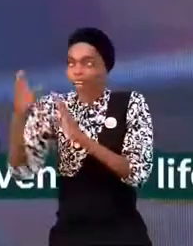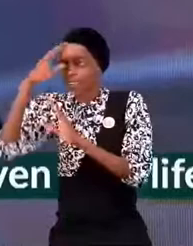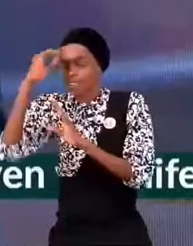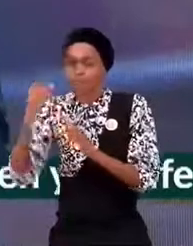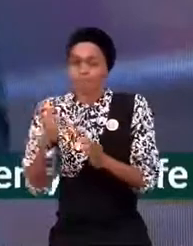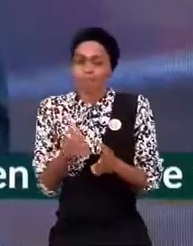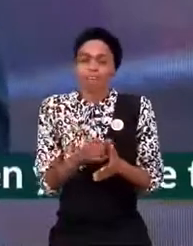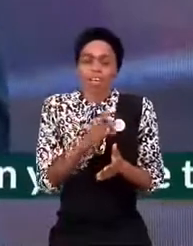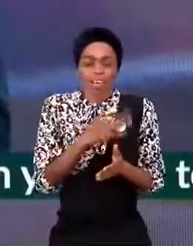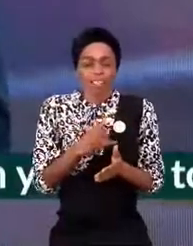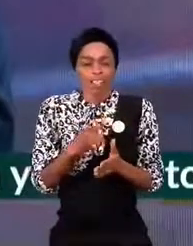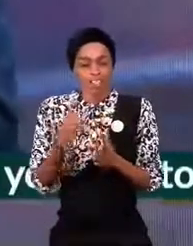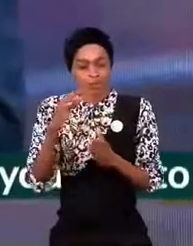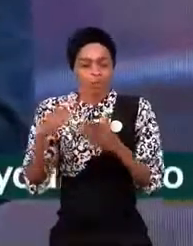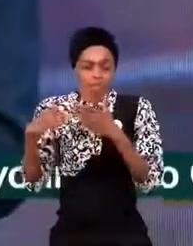tenez à côté d'eux